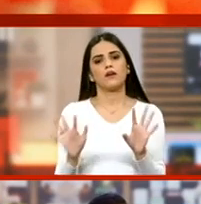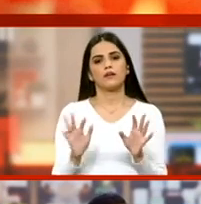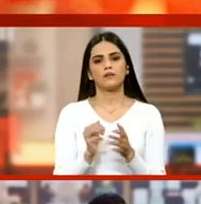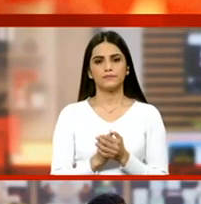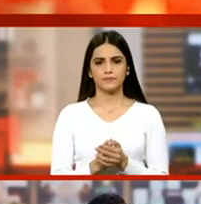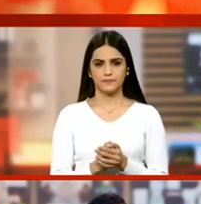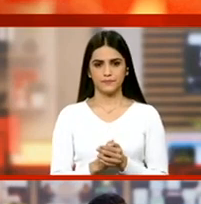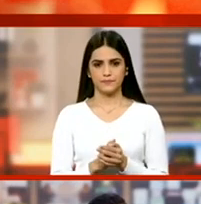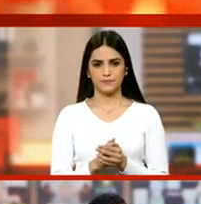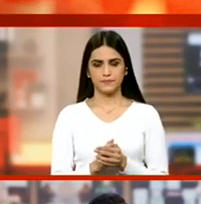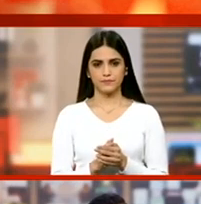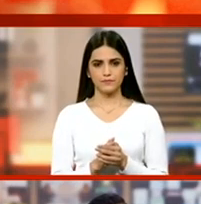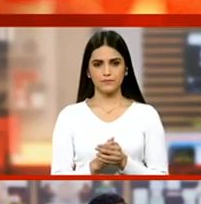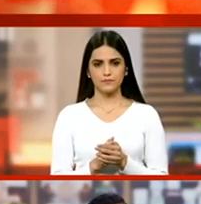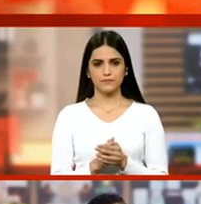है